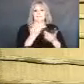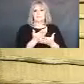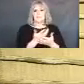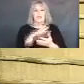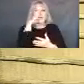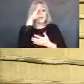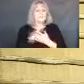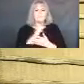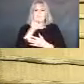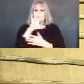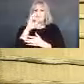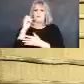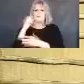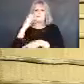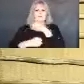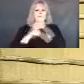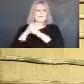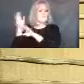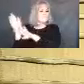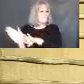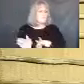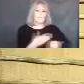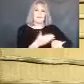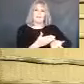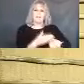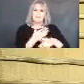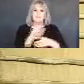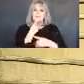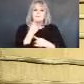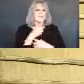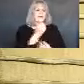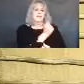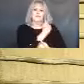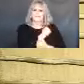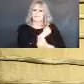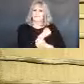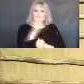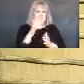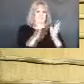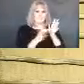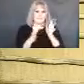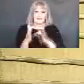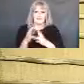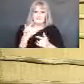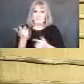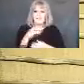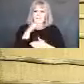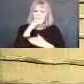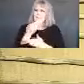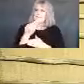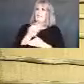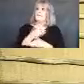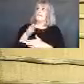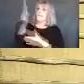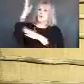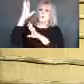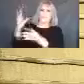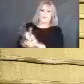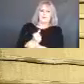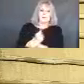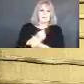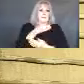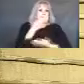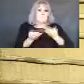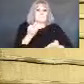jaar, is nou verby. God gaan nou sy volk verlos, en kom ons noem ons seun somme Jesus, want dit beteken ons God red, hy